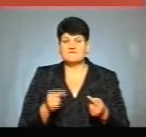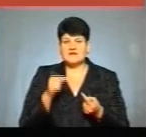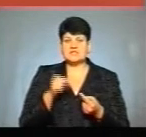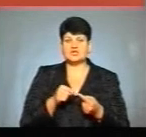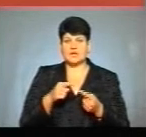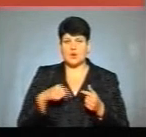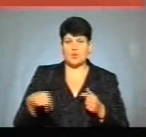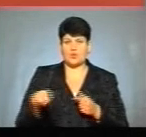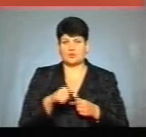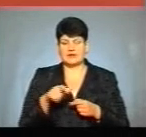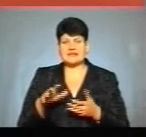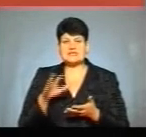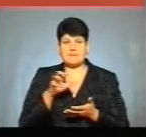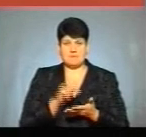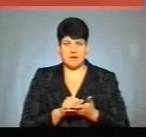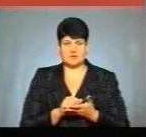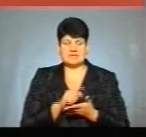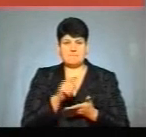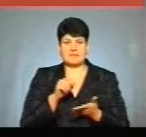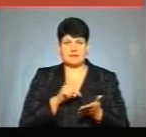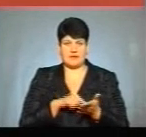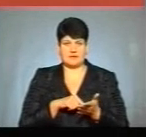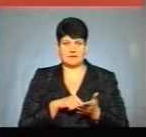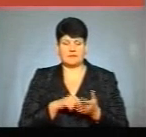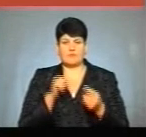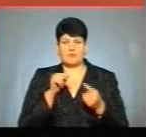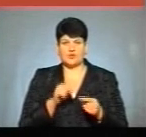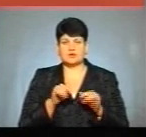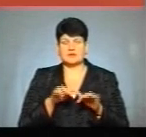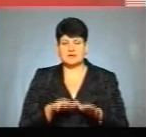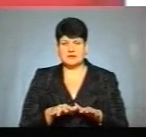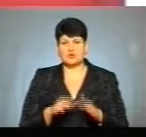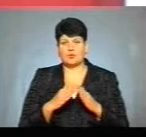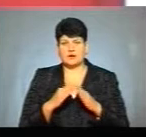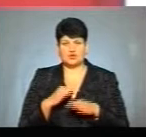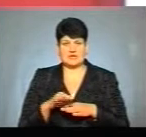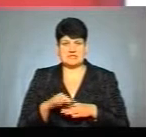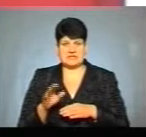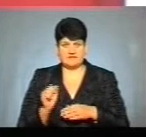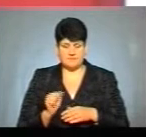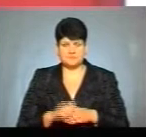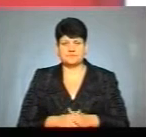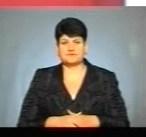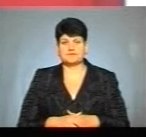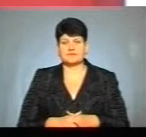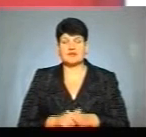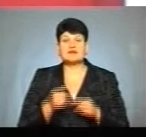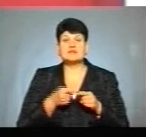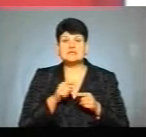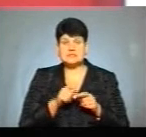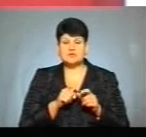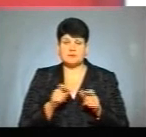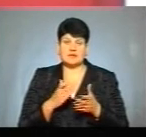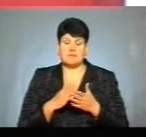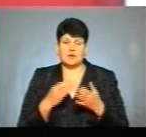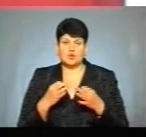суб'єктів, які займаються питанням протидії попередження домашнього насильства. Ці суб'єкти мали би